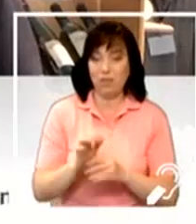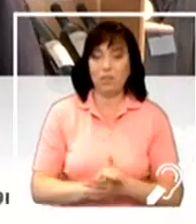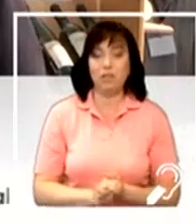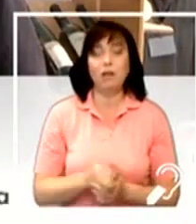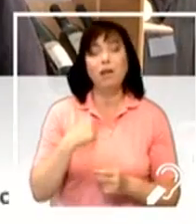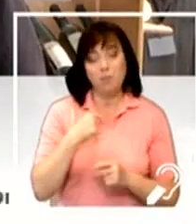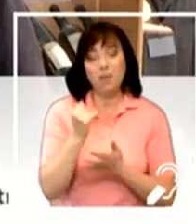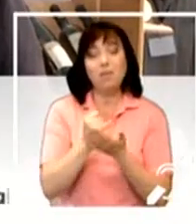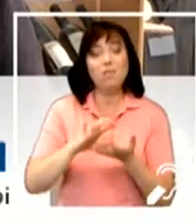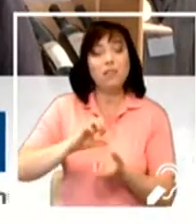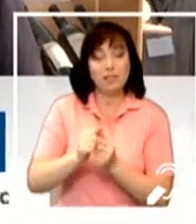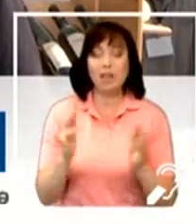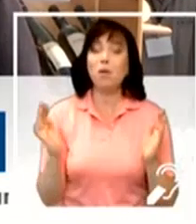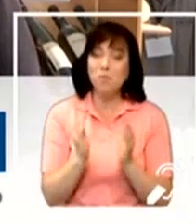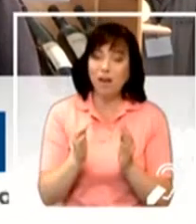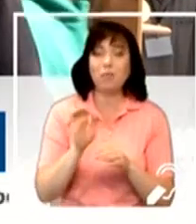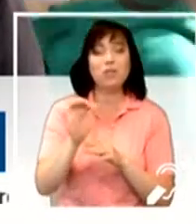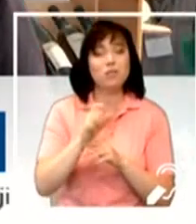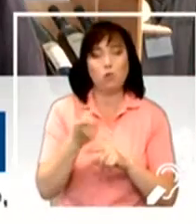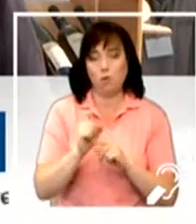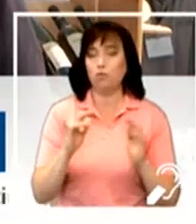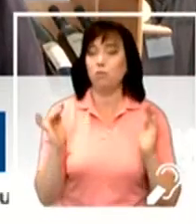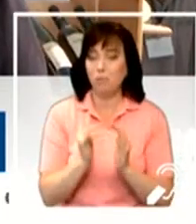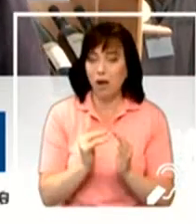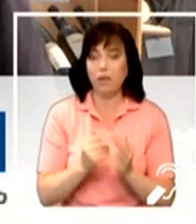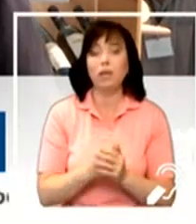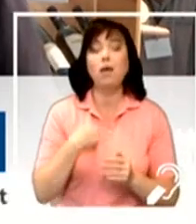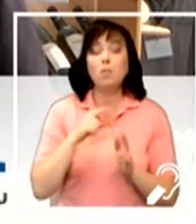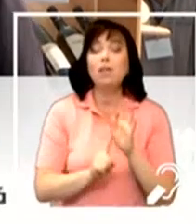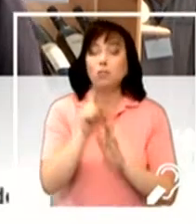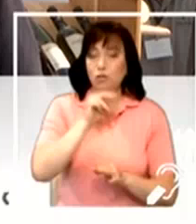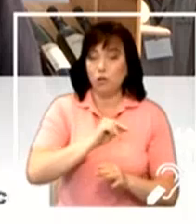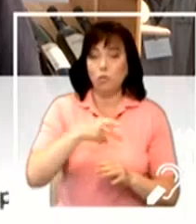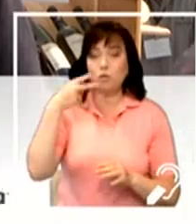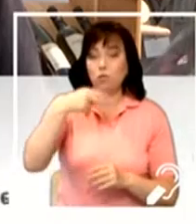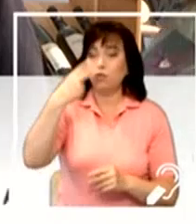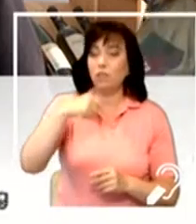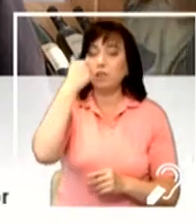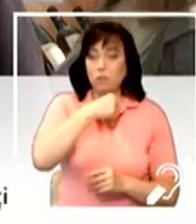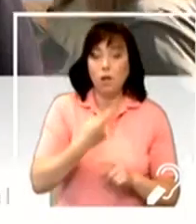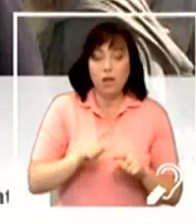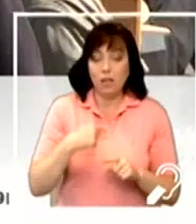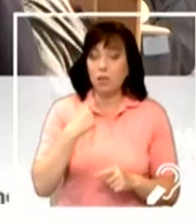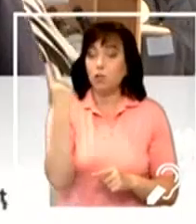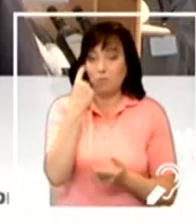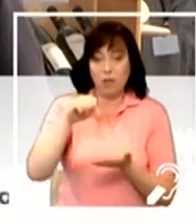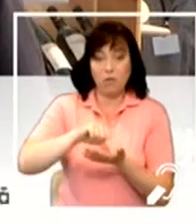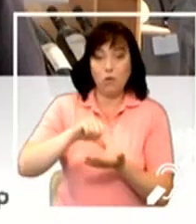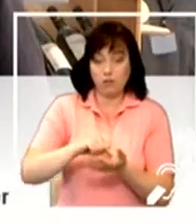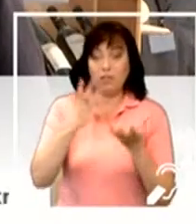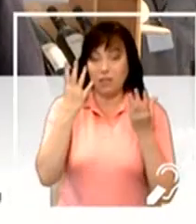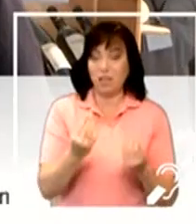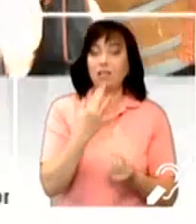Suntem o vinărie mică, mic producător. Ne-am lansat pe piață în anul 2020. Este prima noastră prezență la